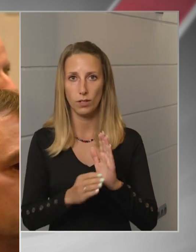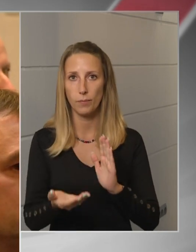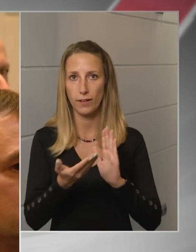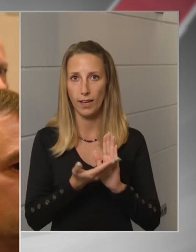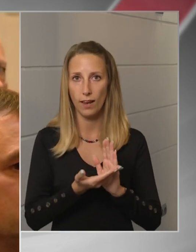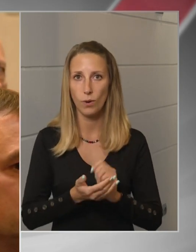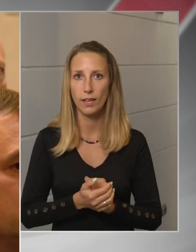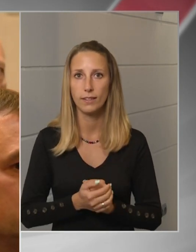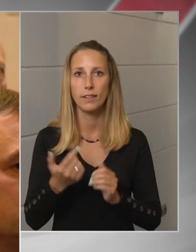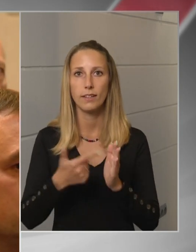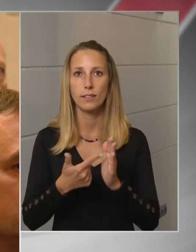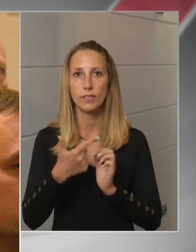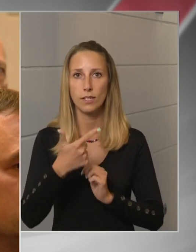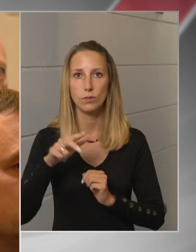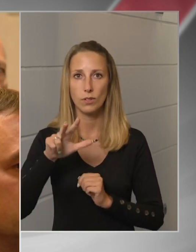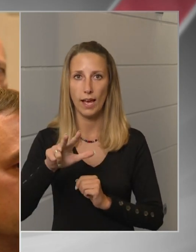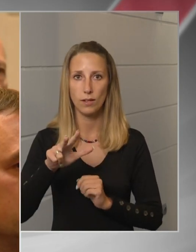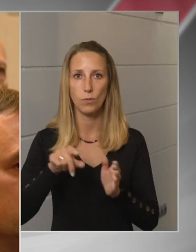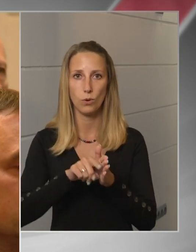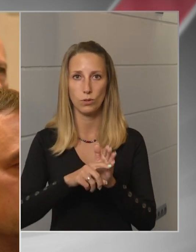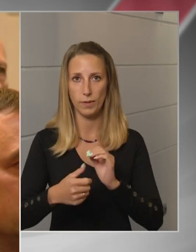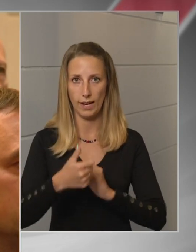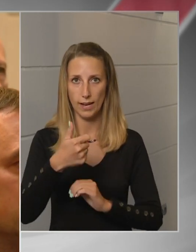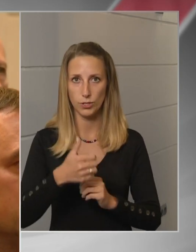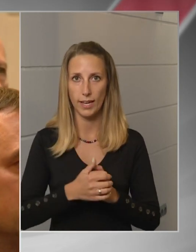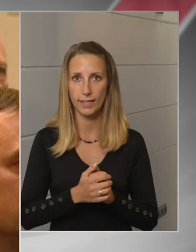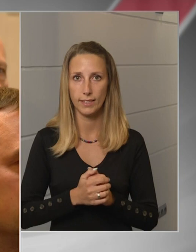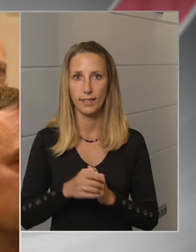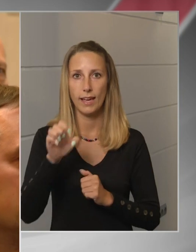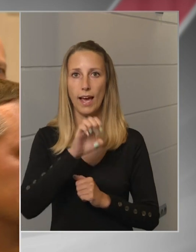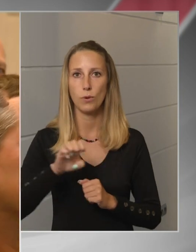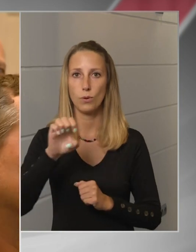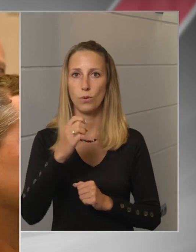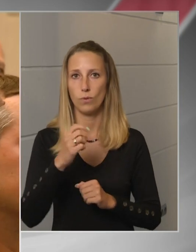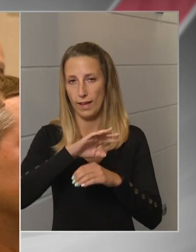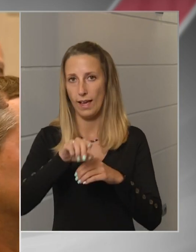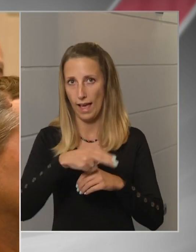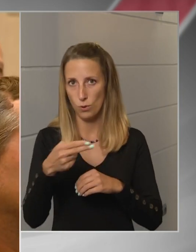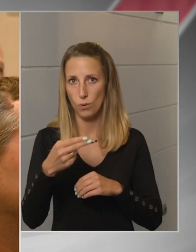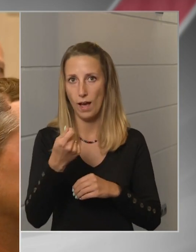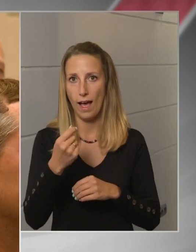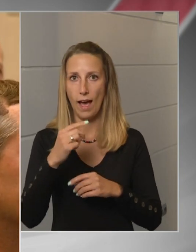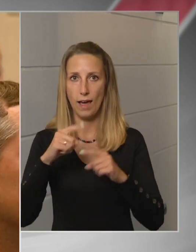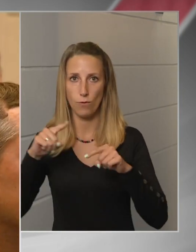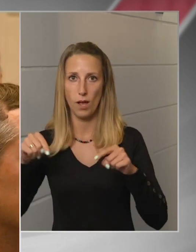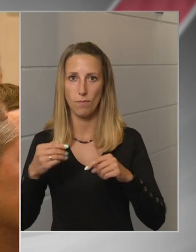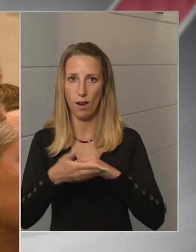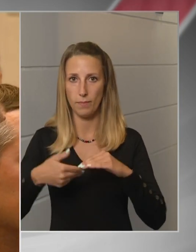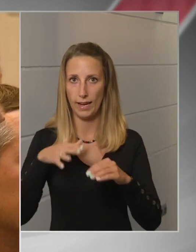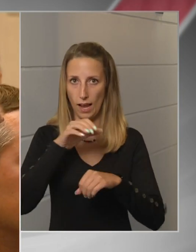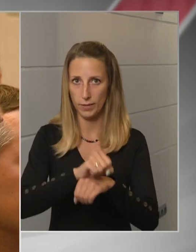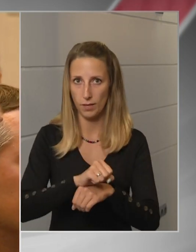megfelelően a 2023. október elsőjei euróárfolyam alapján állapítja meg a január